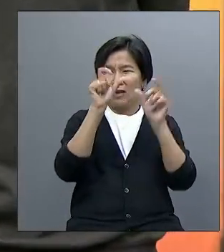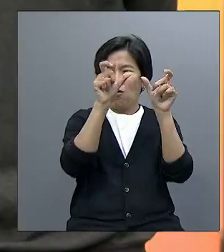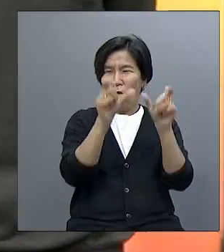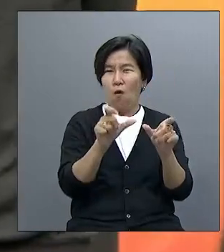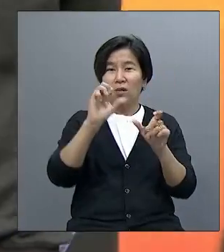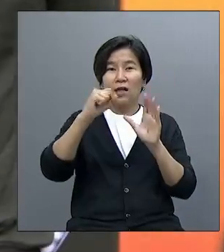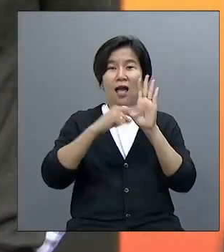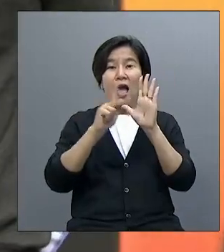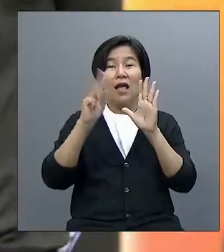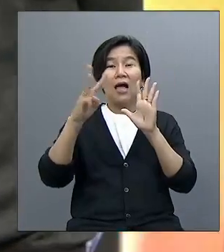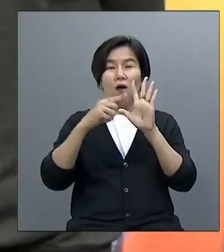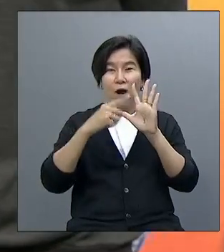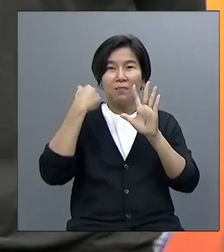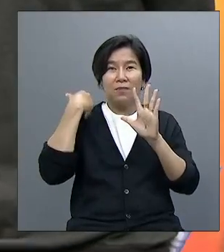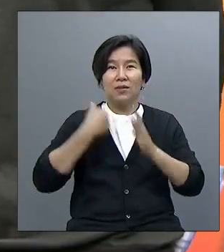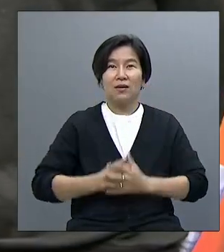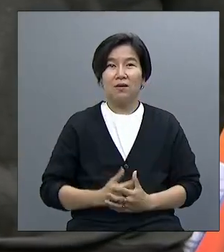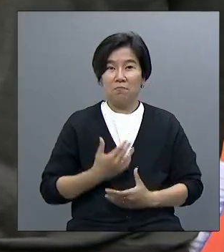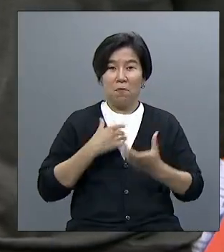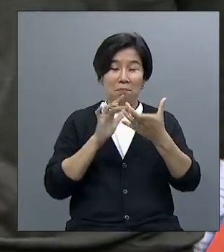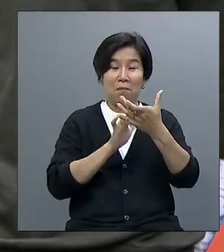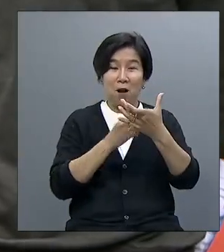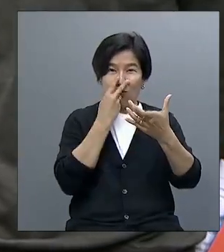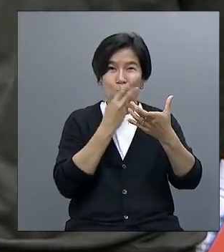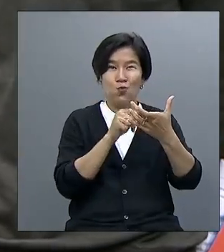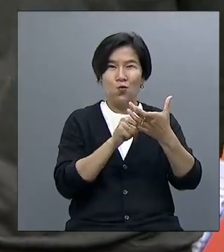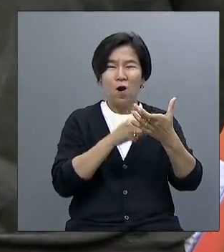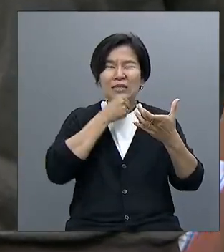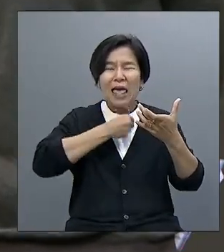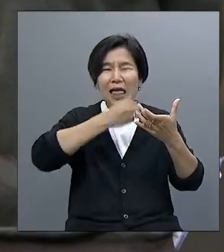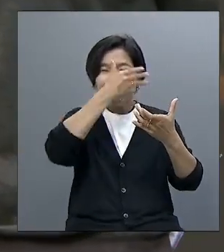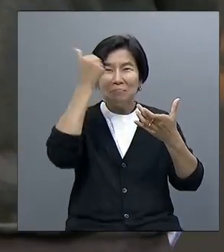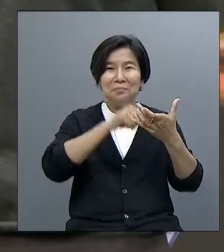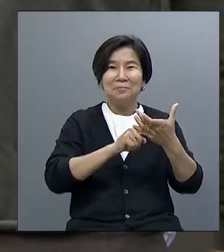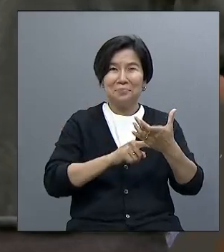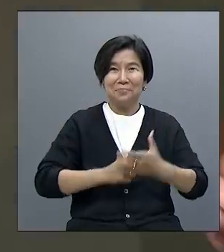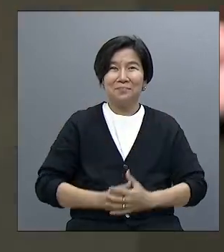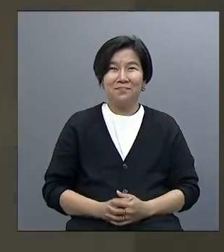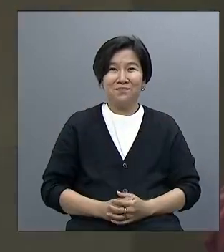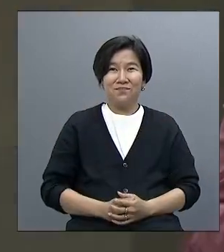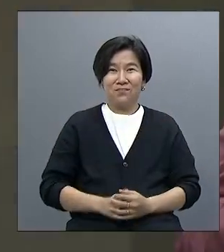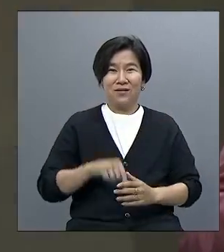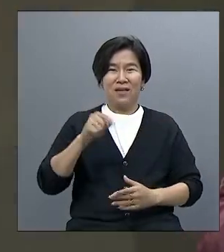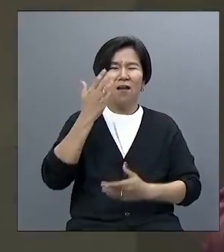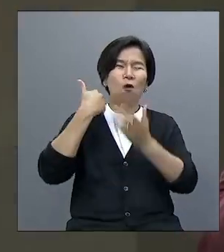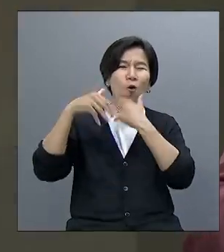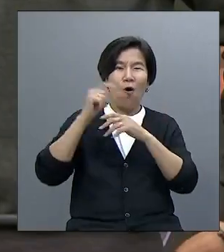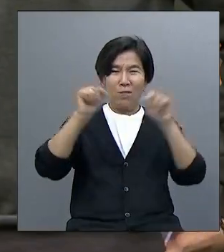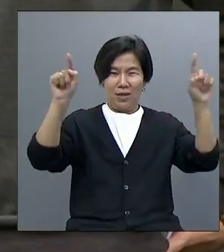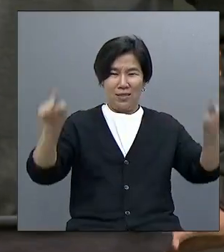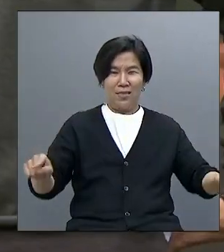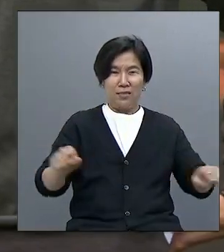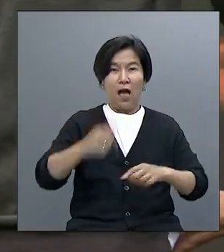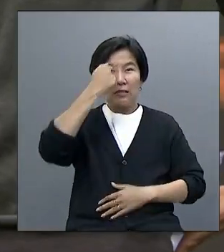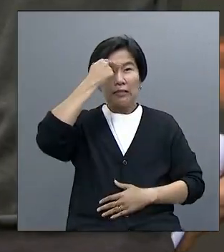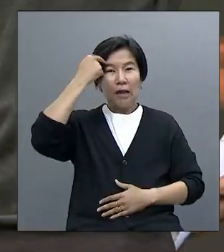เหมือนกัน เลยครับ นั่นเดี๋ยวผมต้องขอเปิดก่อนตามอาวุโสนะผมอาวุโสน้อย ก่อนจะใช้กระดาน ชนวนนี่ผมต้องเขียนอันนี้ไฮเทคขึ้นมาหน่อย